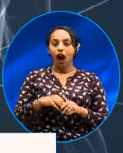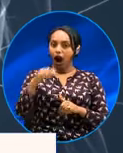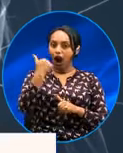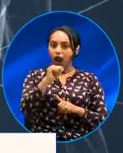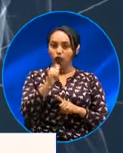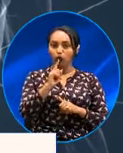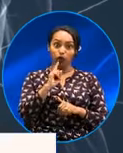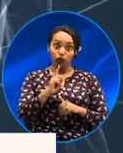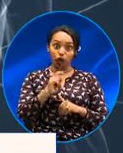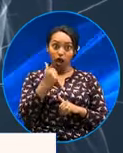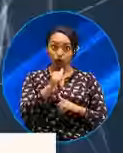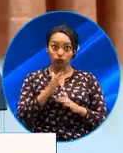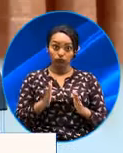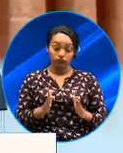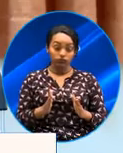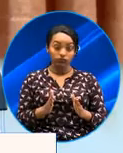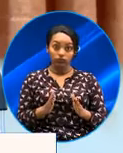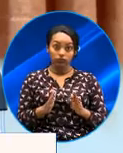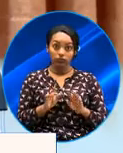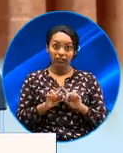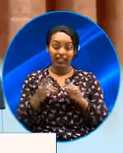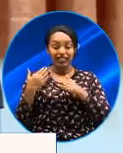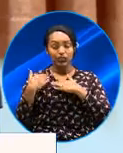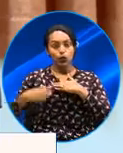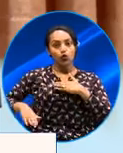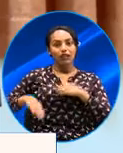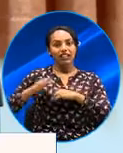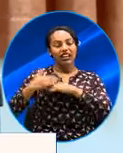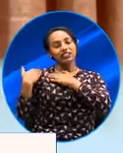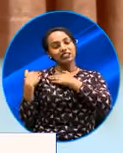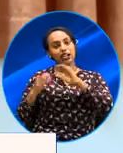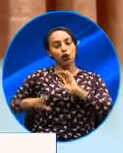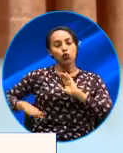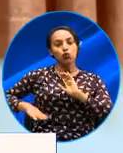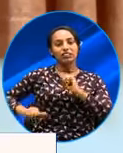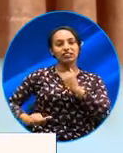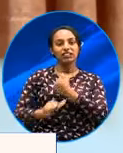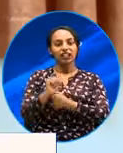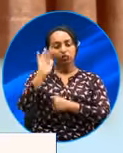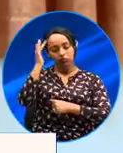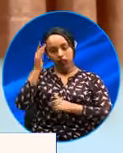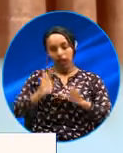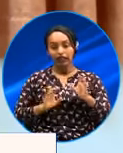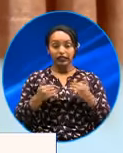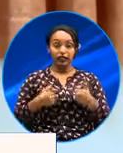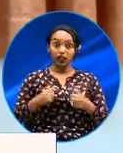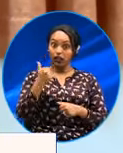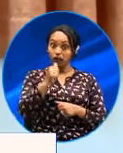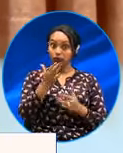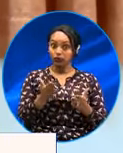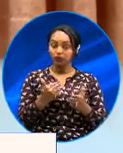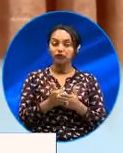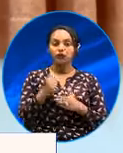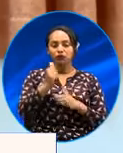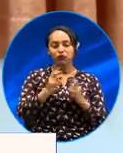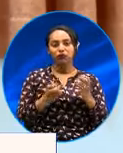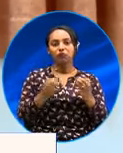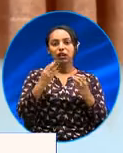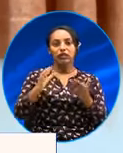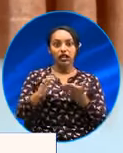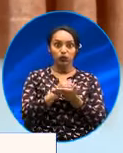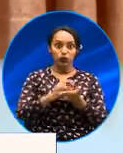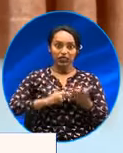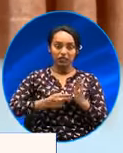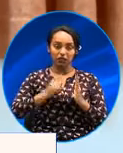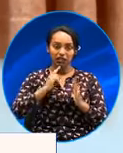አልኮል ነው። አልኮል ጉበት ላይ ጫና ፈጥሮ ጉበት እንዲጠቃ እንዲታመም ያደርጋል። አልኮል በብዛት